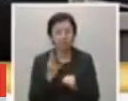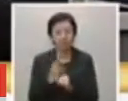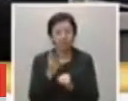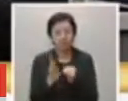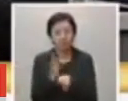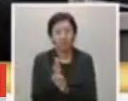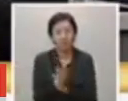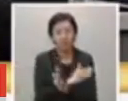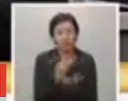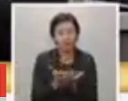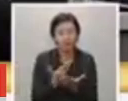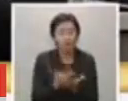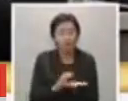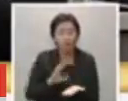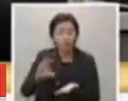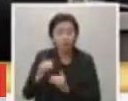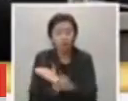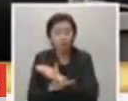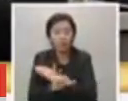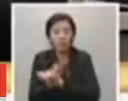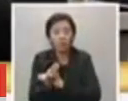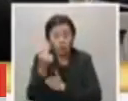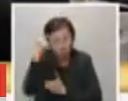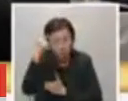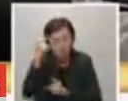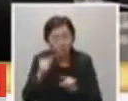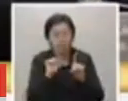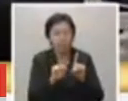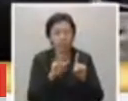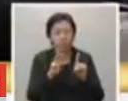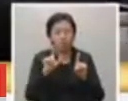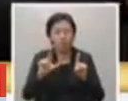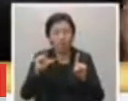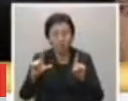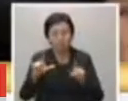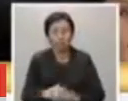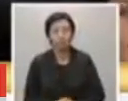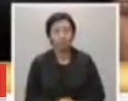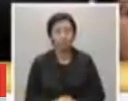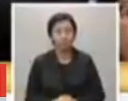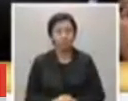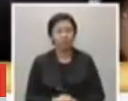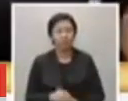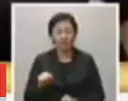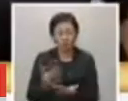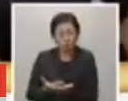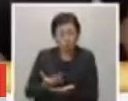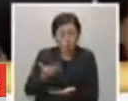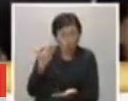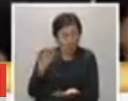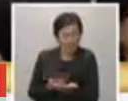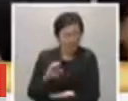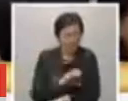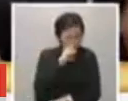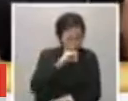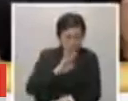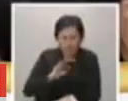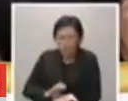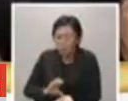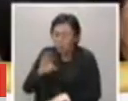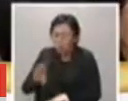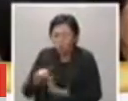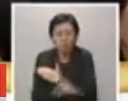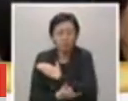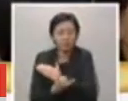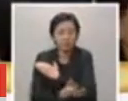านมาเนี่ยเขาเอาเงินไปลงทุนต่างประเทศเท่าไหร่รู้ไหมครับ 1.6 ล้านล้านบาทนี่คือเหล่าเจ้าสัวของท่านนะครับเขาขนเงินก